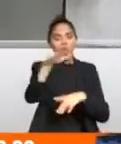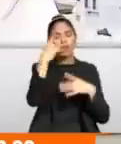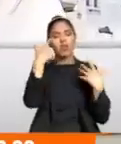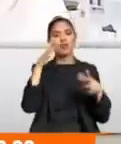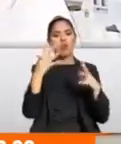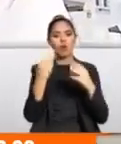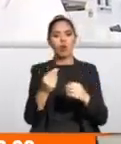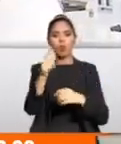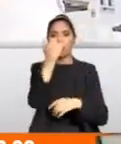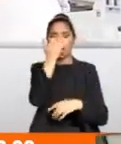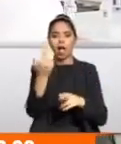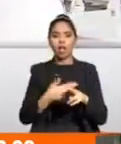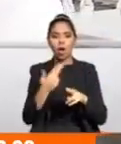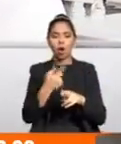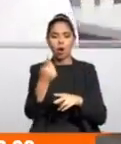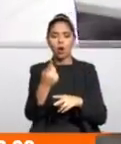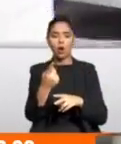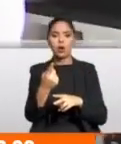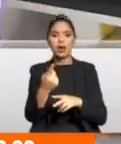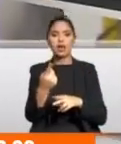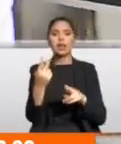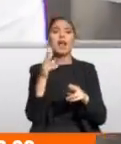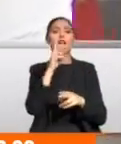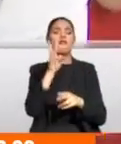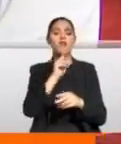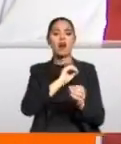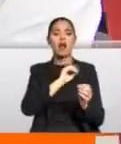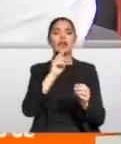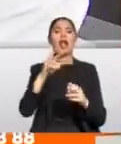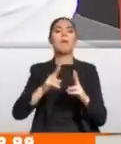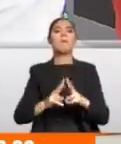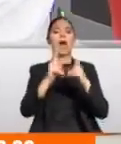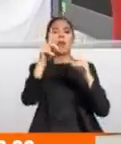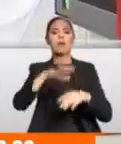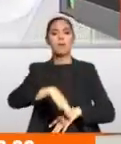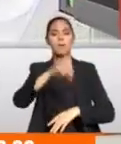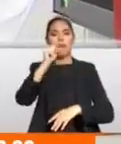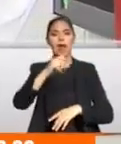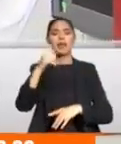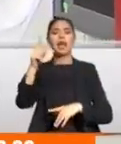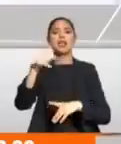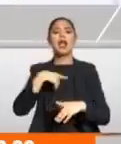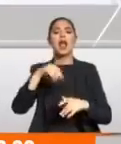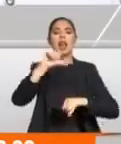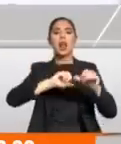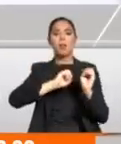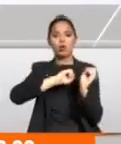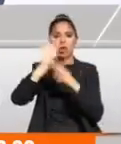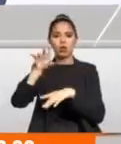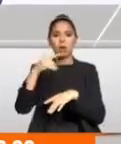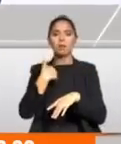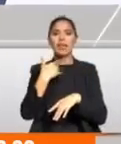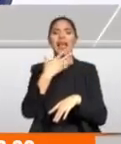şaşırtıcıydı. Bu kan örneklerini Fransa'ya, Paris'teki bir merkez laboratuvarına gönderdik. Bizim mesela